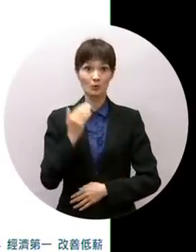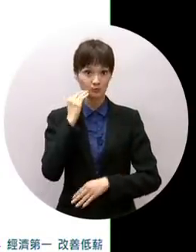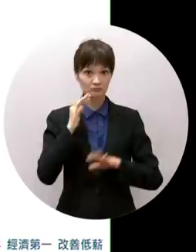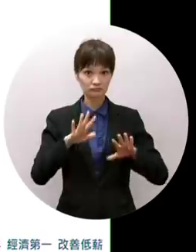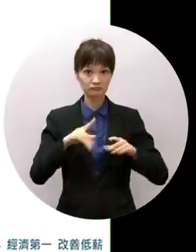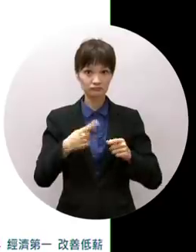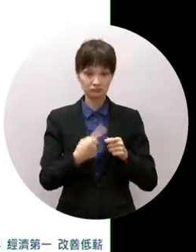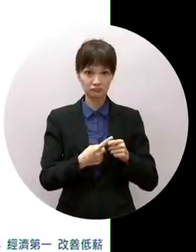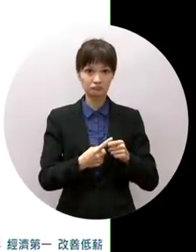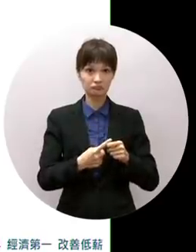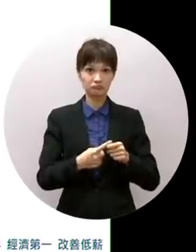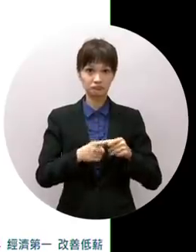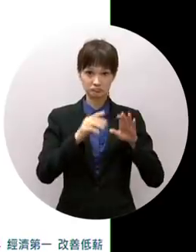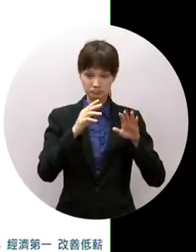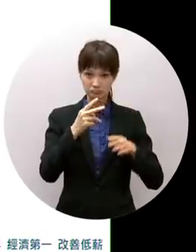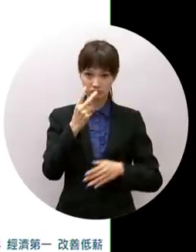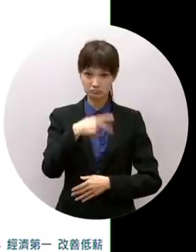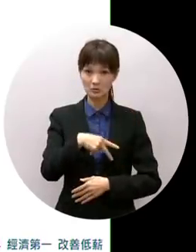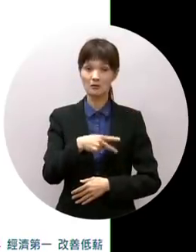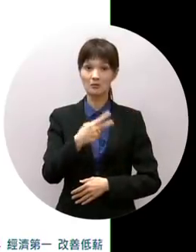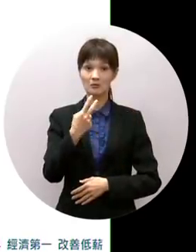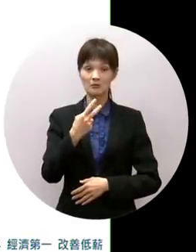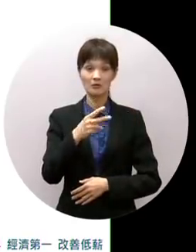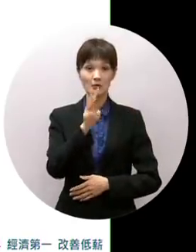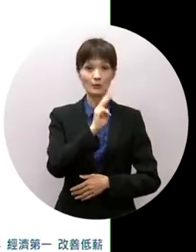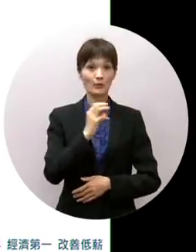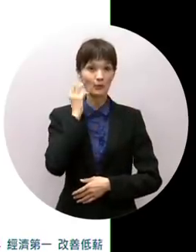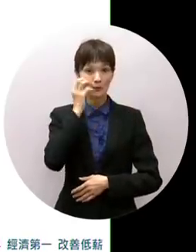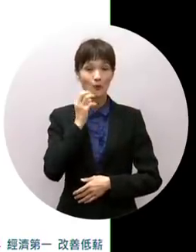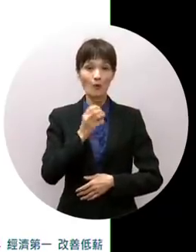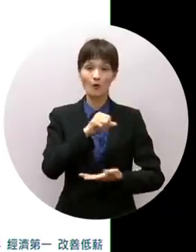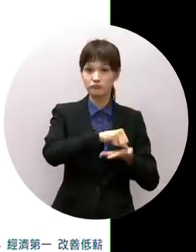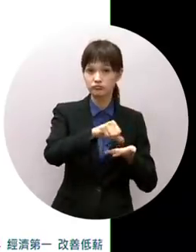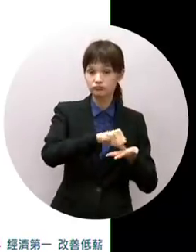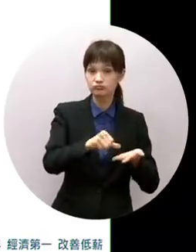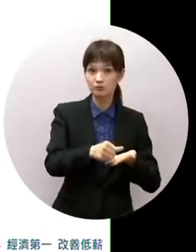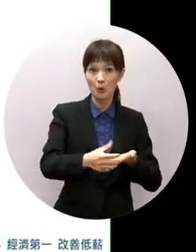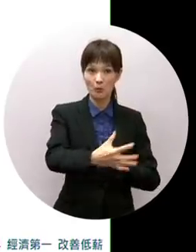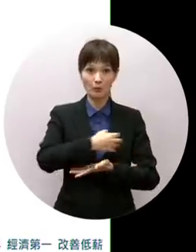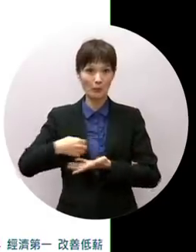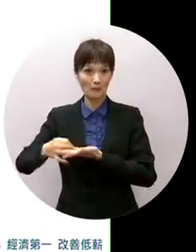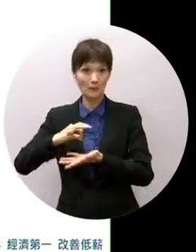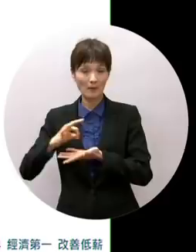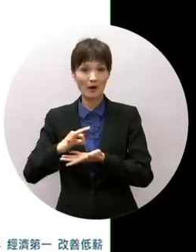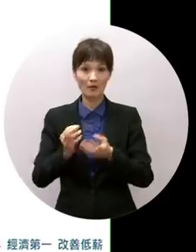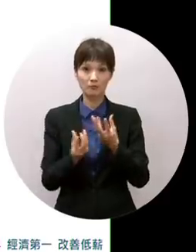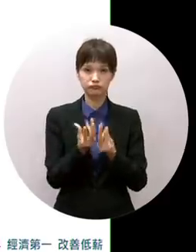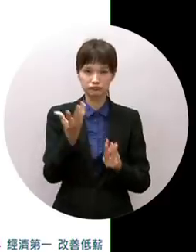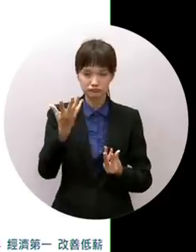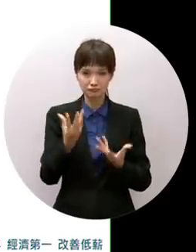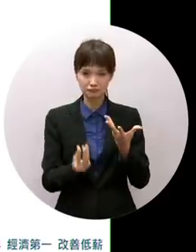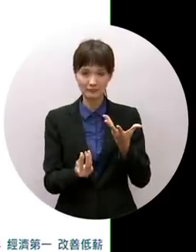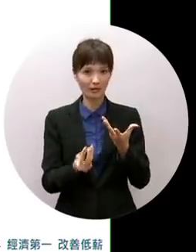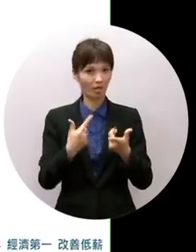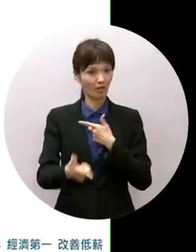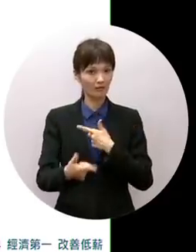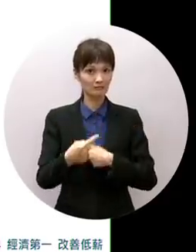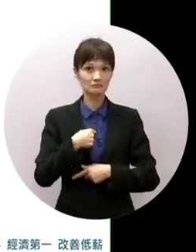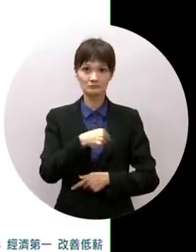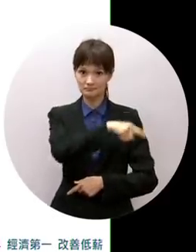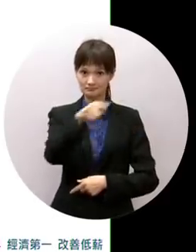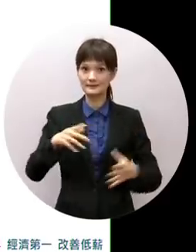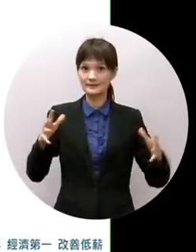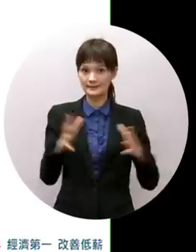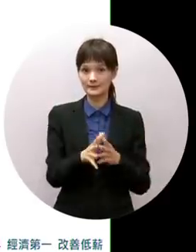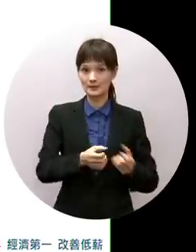产生水果产销失调，要跟你一起切腹自杀。 不， 林院长，